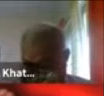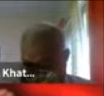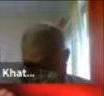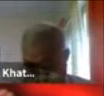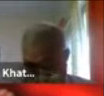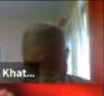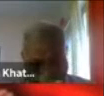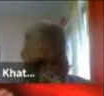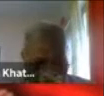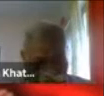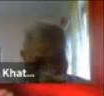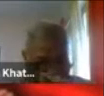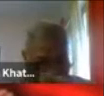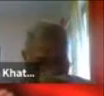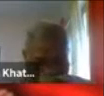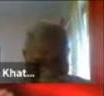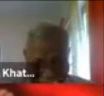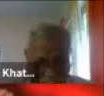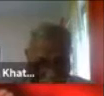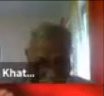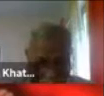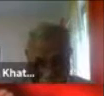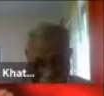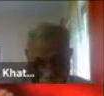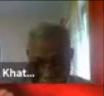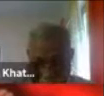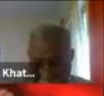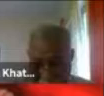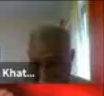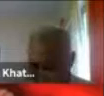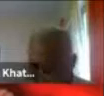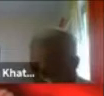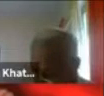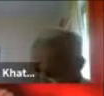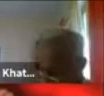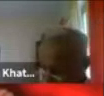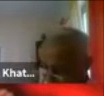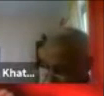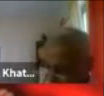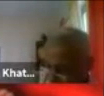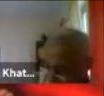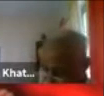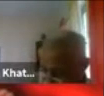गुणशरीराय गुणमण्डिताय गुणेशानाय धीमहि,